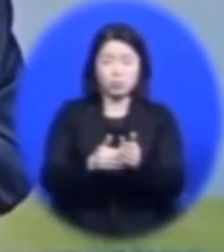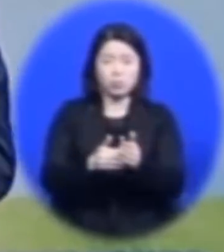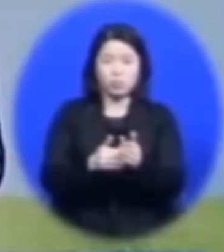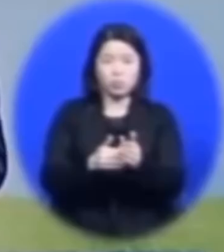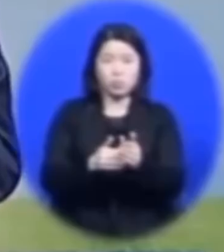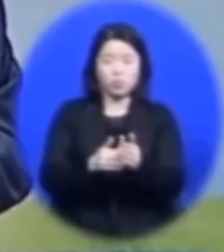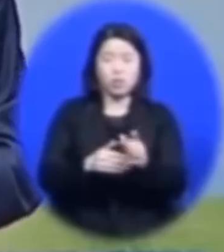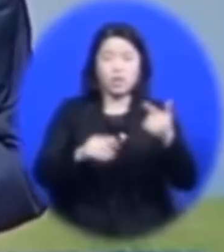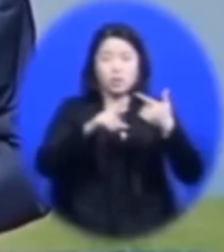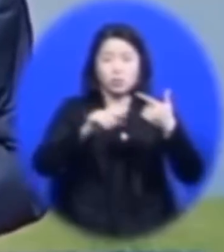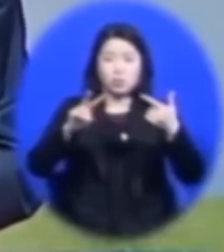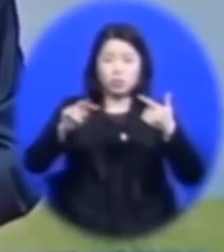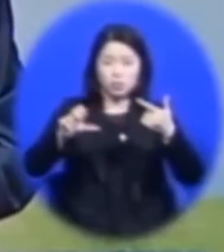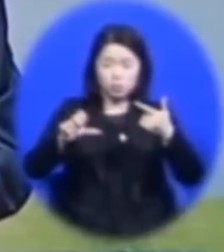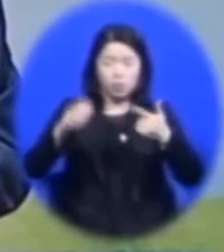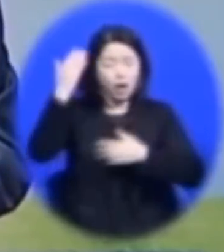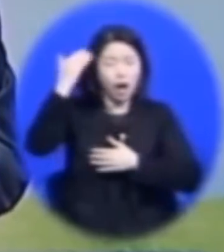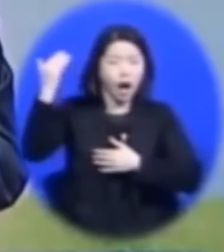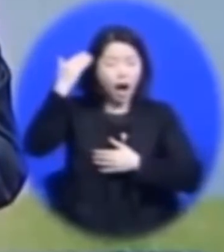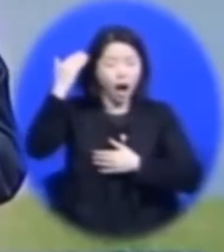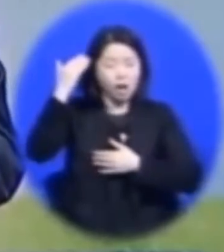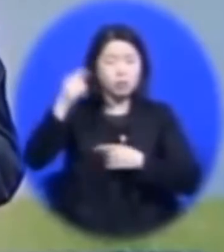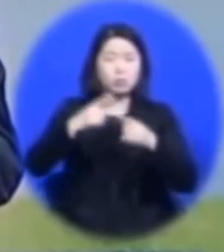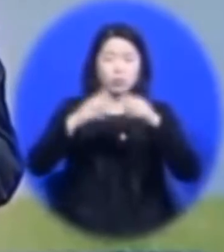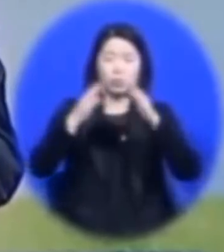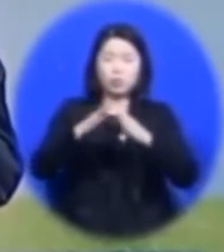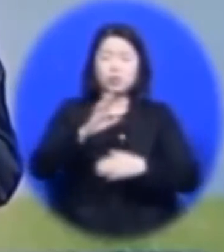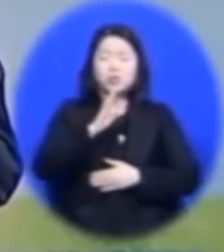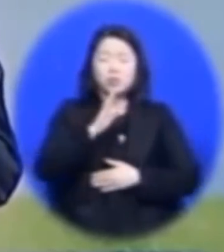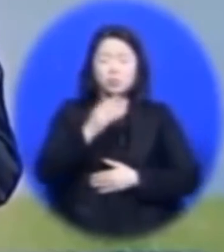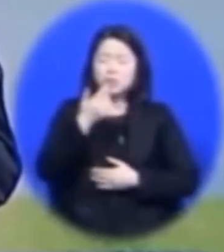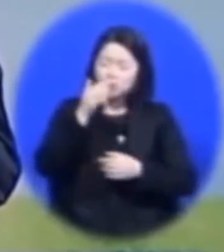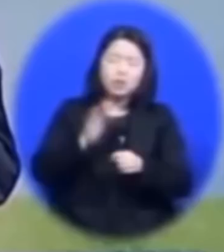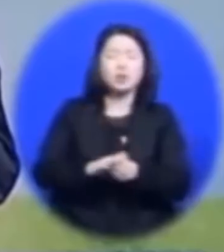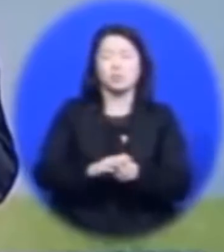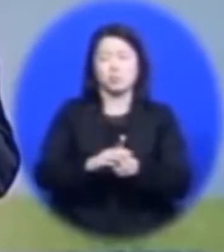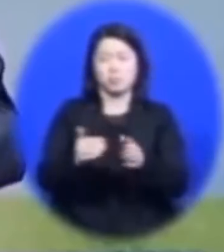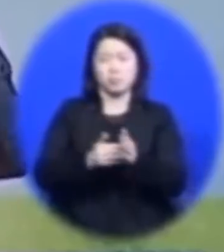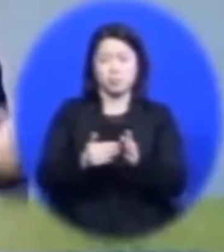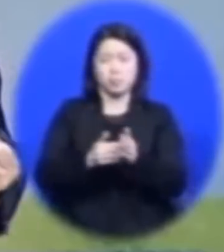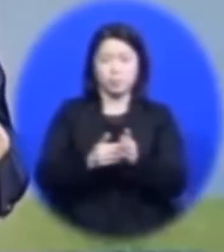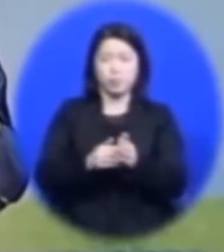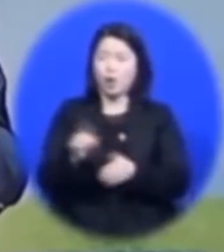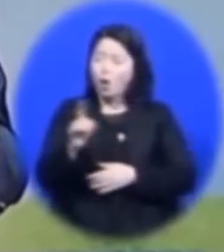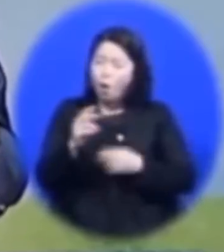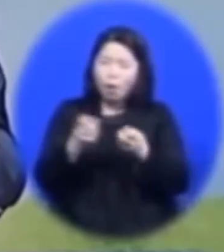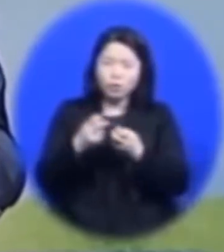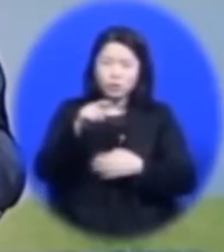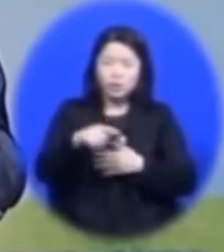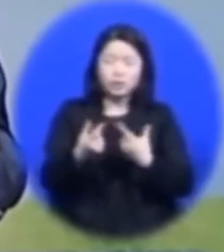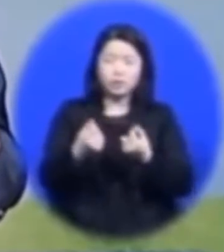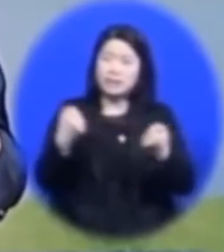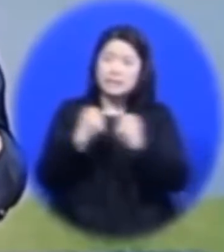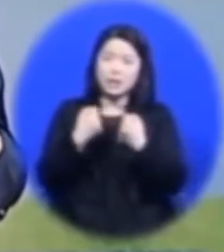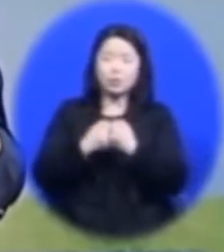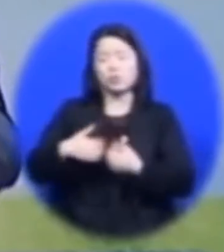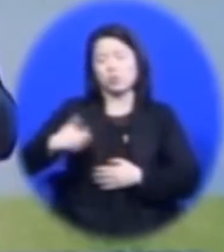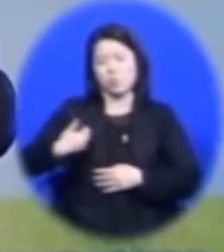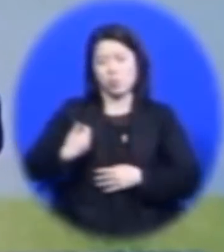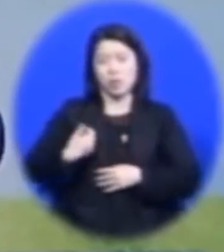6.25 전쟁 전에 한국교회에 는요 정말 기가 맞겠습니다 어떻게 그렇게 싸웠는지 말이야